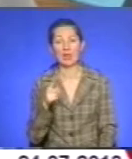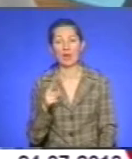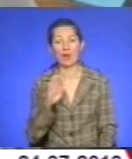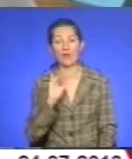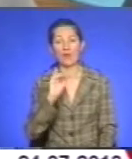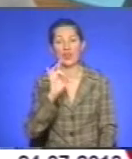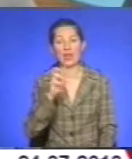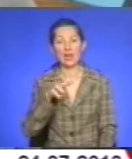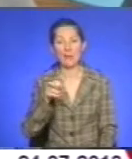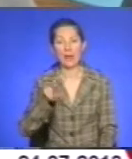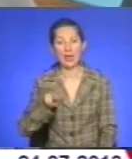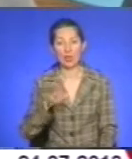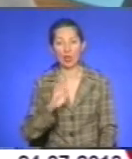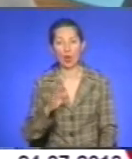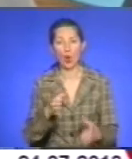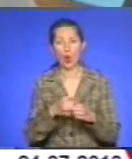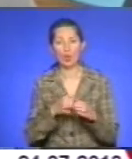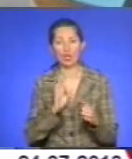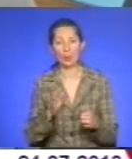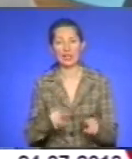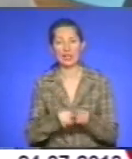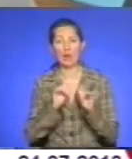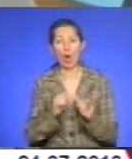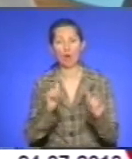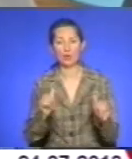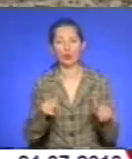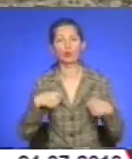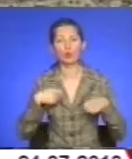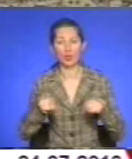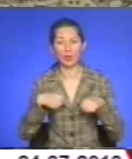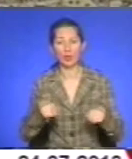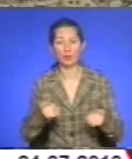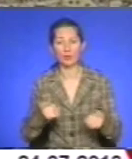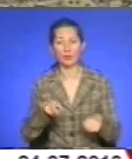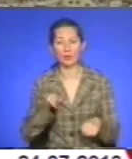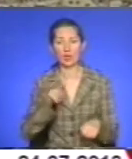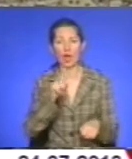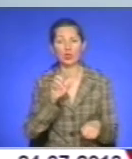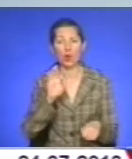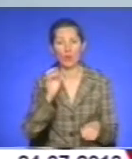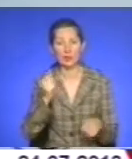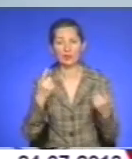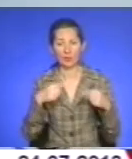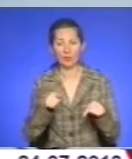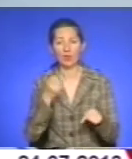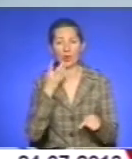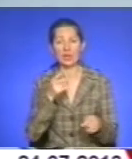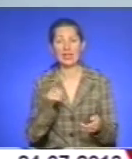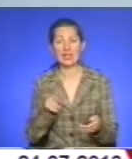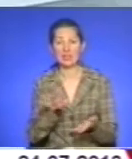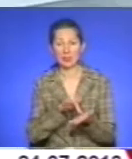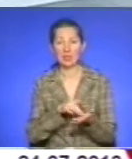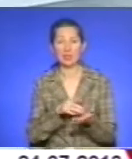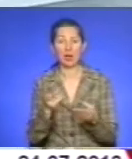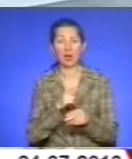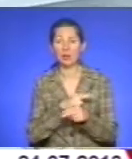були таким розвитком торгівлі. Язловець занепав після того, як з містечка зникли вірмени. Кому